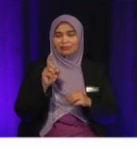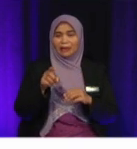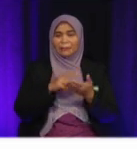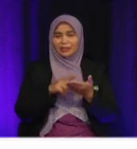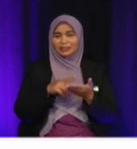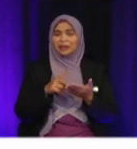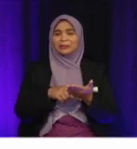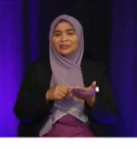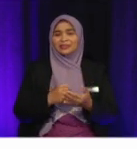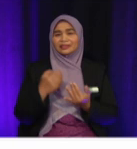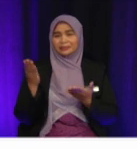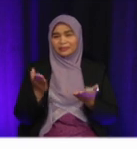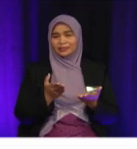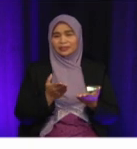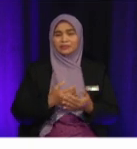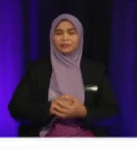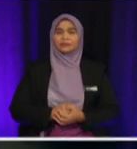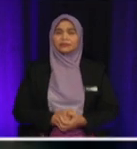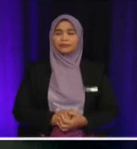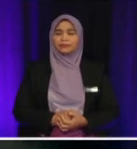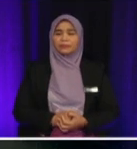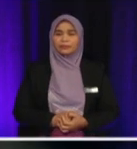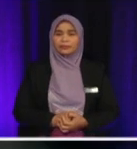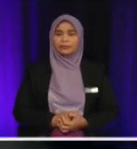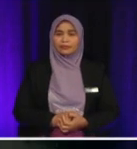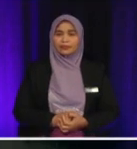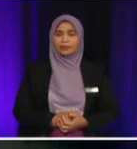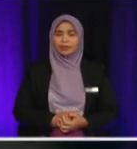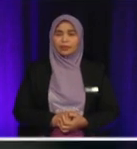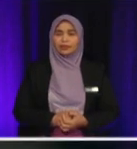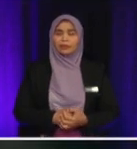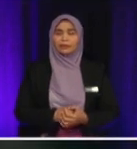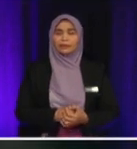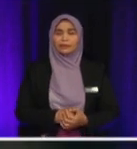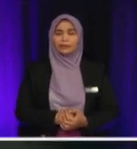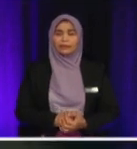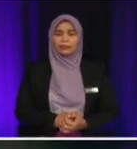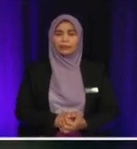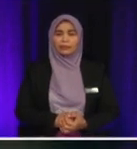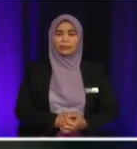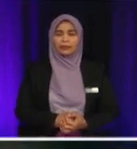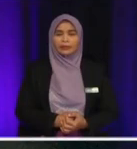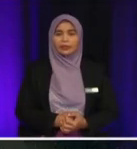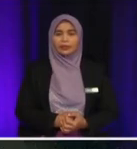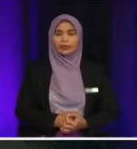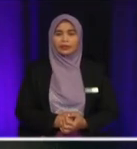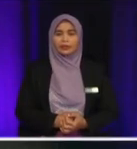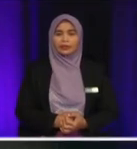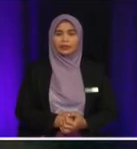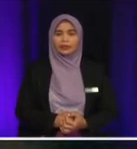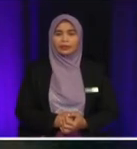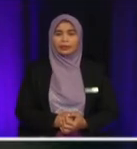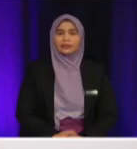agak bersedia. Okey, Daniel, boleh baca ayat Quran ini dalam surah Al-Baqarah ayat 178. Okey, silakan. Boleh, Daniel. Boleh